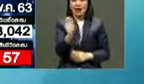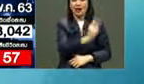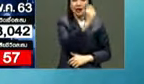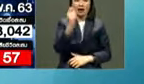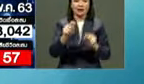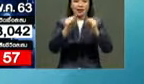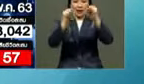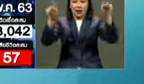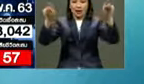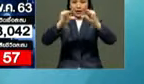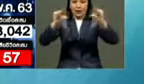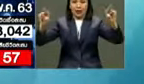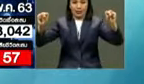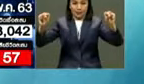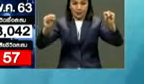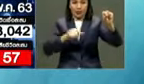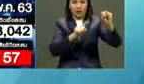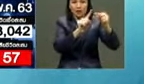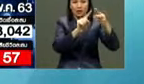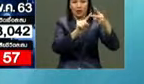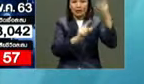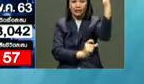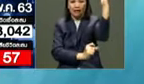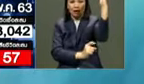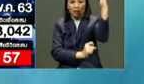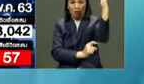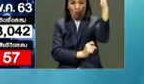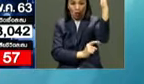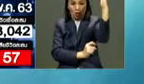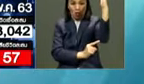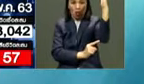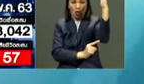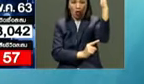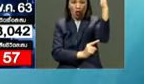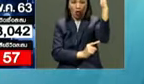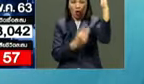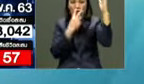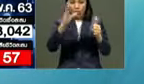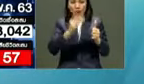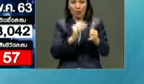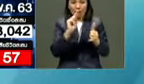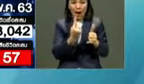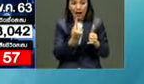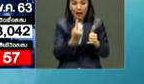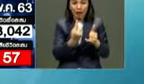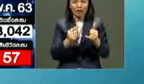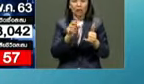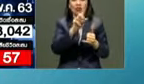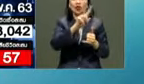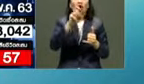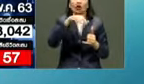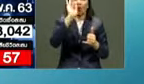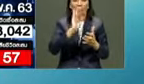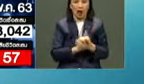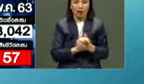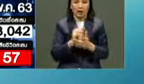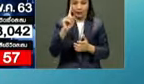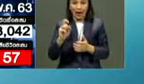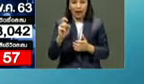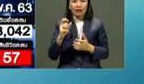หมื่นแปดกำลังพุ่งขึ้นมานะครับแล้วก็ปากีสถานอินเดียอินเดียปากีสถานที่อยู่ใกล้ๆกันนี้เราเห็นแล้วก็แล้วกันนะครับว่าว่ามีการแพร่ระบาดอยู่ในทางเอเชียนี่ก็อันดับต้นๆเลยมาดูในหน้าถัดไปครับบังธราเทพนะครับนี้ทางเอเชียเราที่วงไว้เนี่ยSingaporeก็ยัง 2หลักอยู่นะครับเอ่อNew Kateที่ 3หลักเลยแต่ว่าเสียชีวิตก็ยัง 2